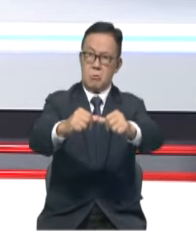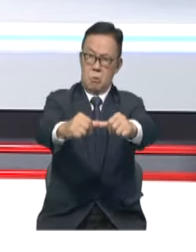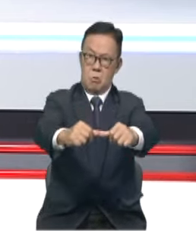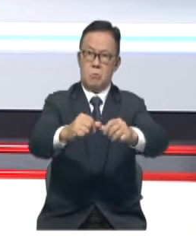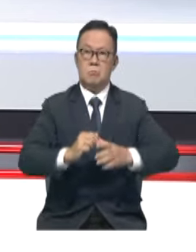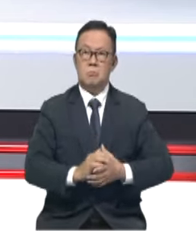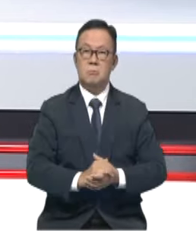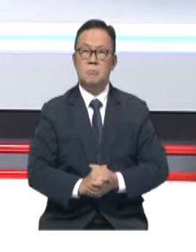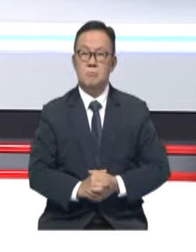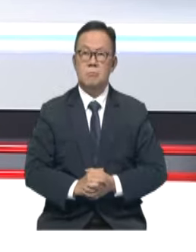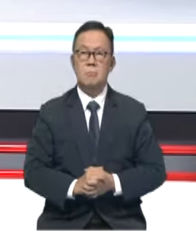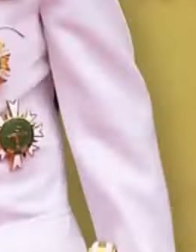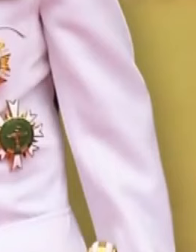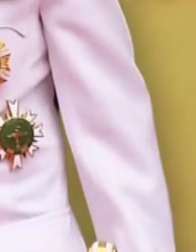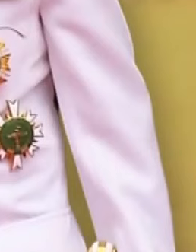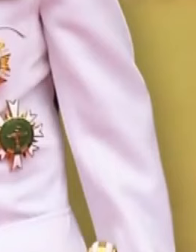zaman.